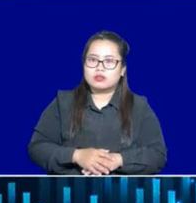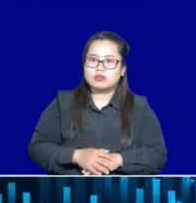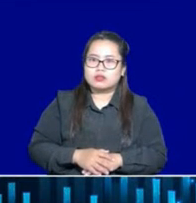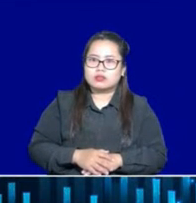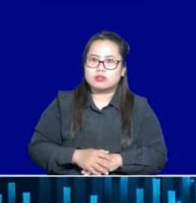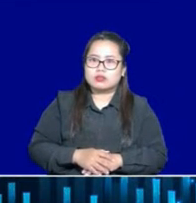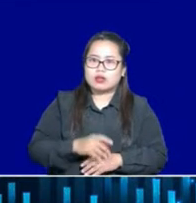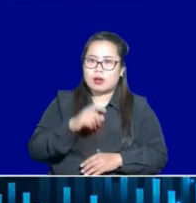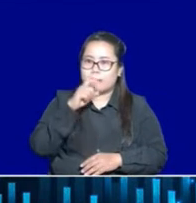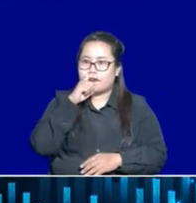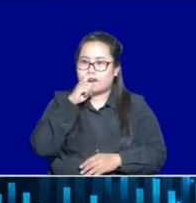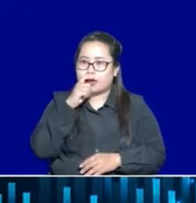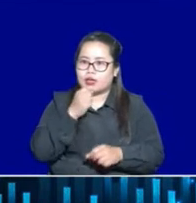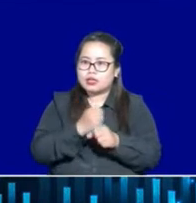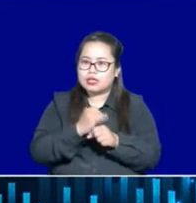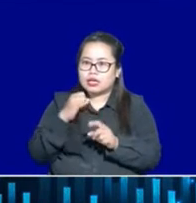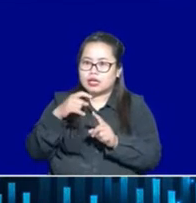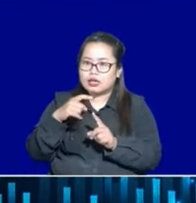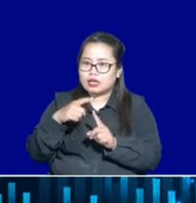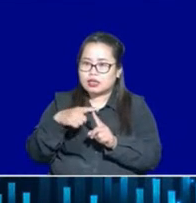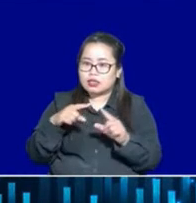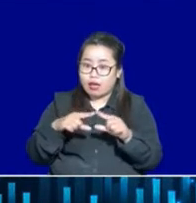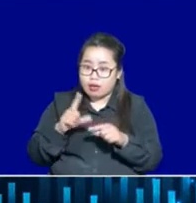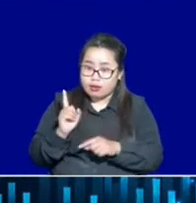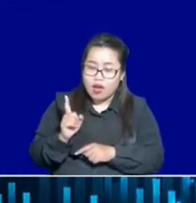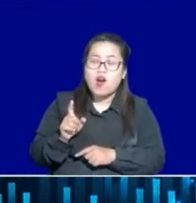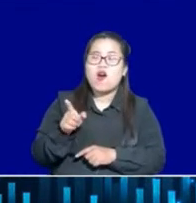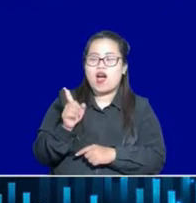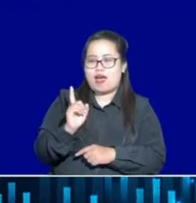Pak Gita ada contoh gitu. Oh, ada Pak Gita, ya.